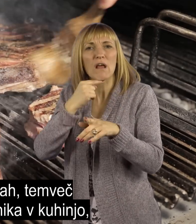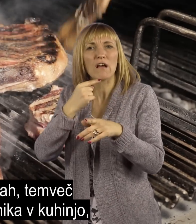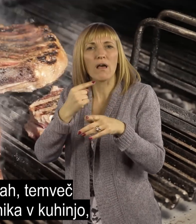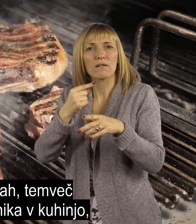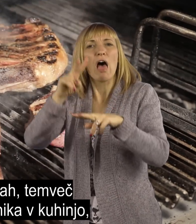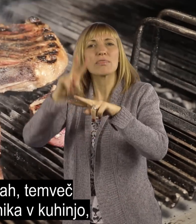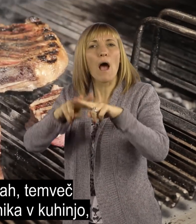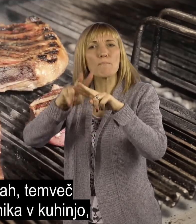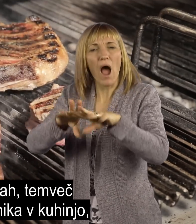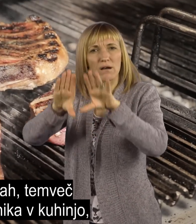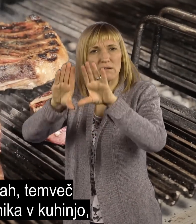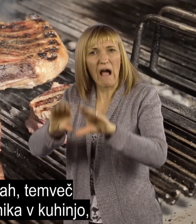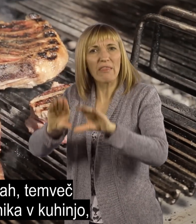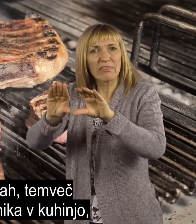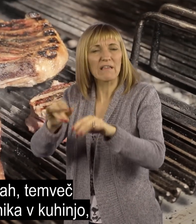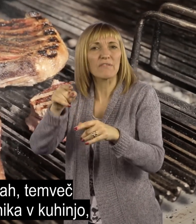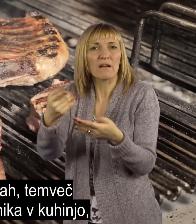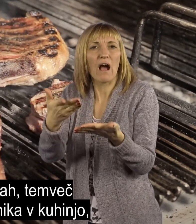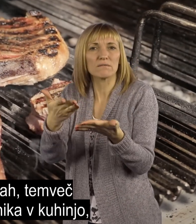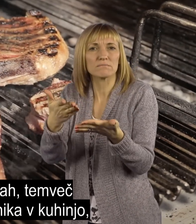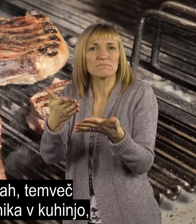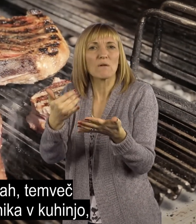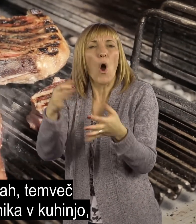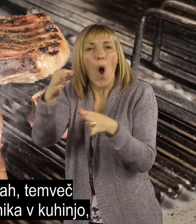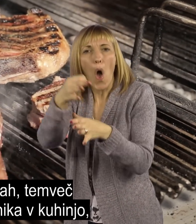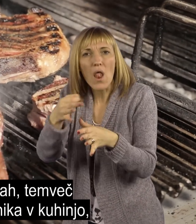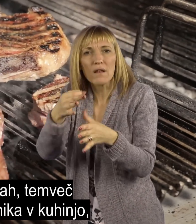predhodnih marinadah, temveč gredo